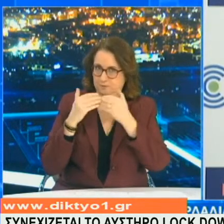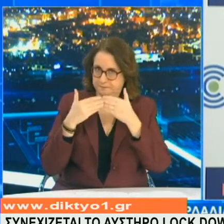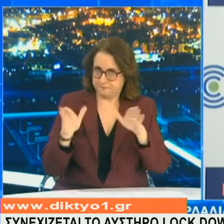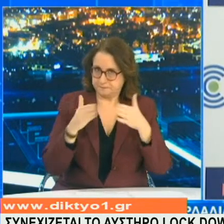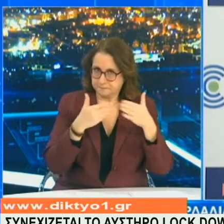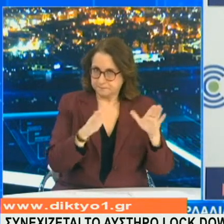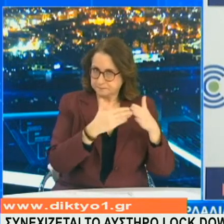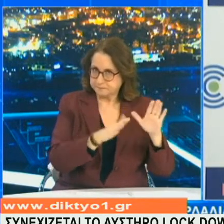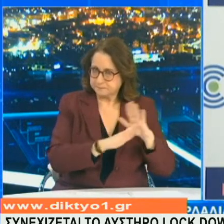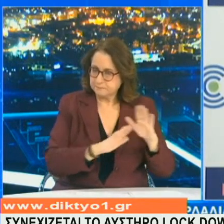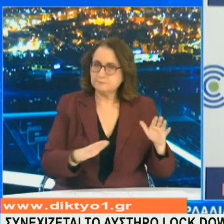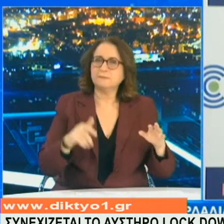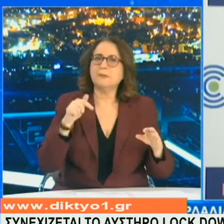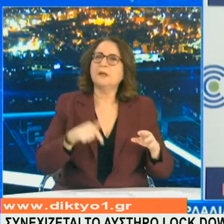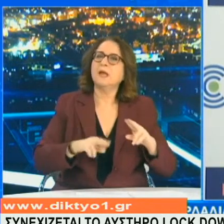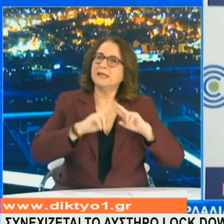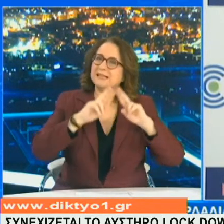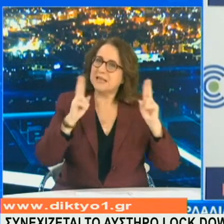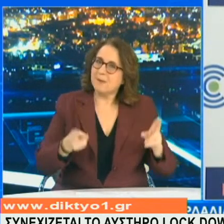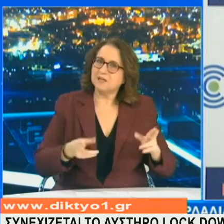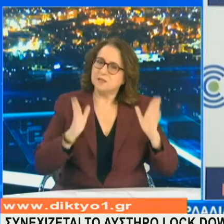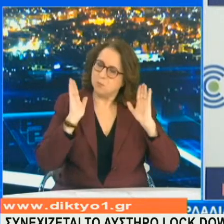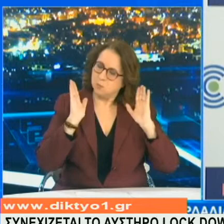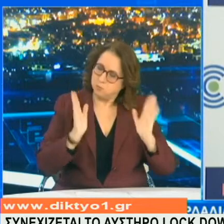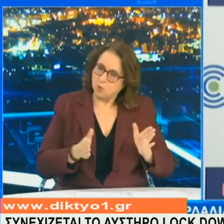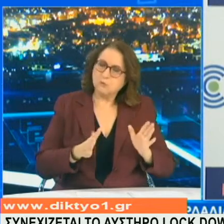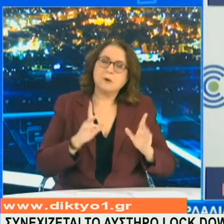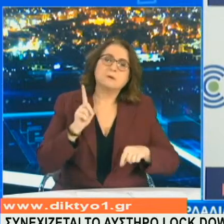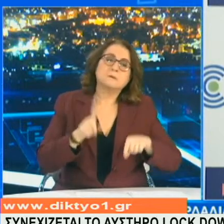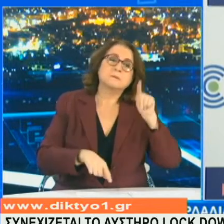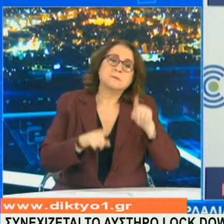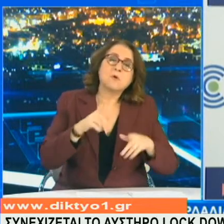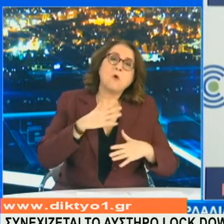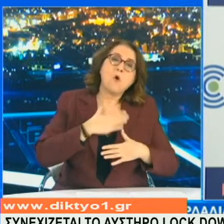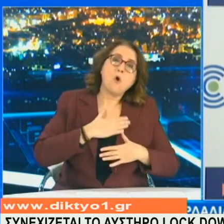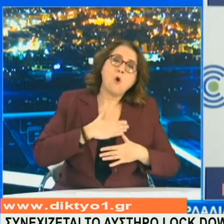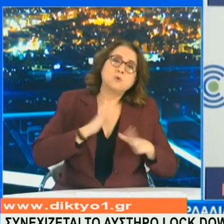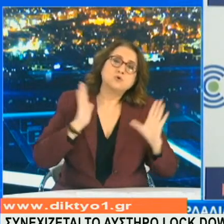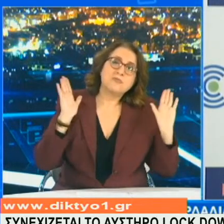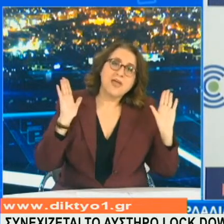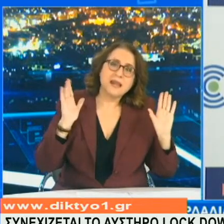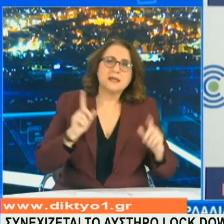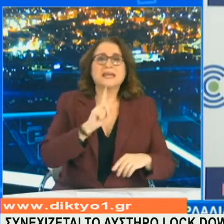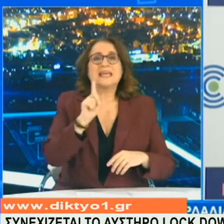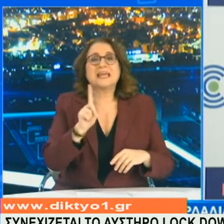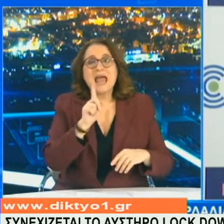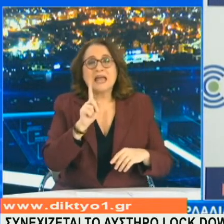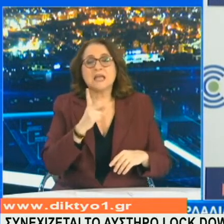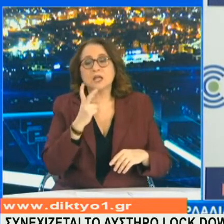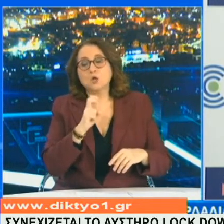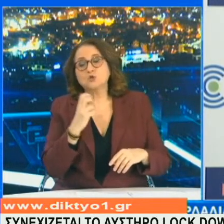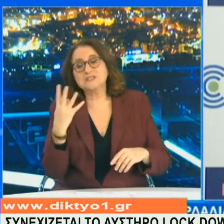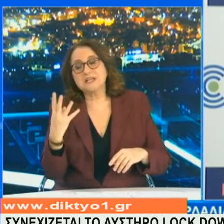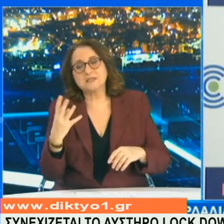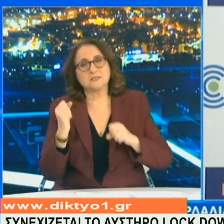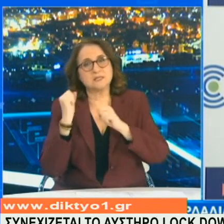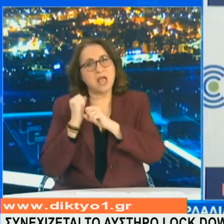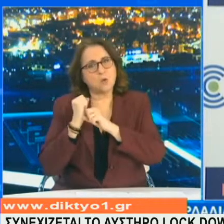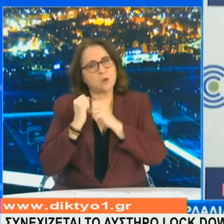η δυνατότητα λειτουργίας στα καταστήματα πάντα προαιρετικά και για τους λόγους που ανέφερε ο Υπουργός, την Κυριακή 24